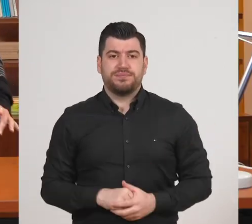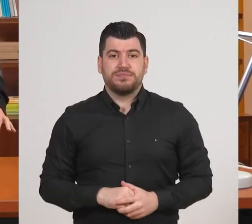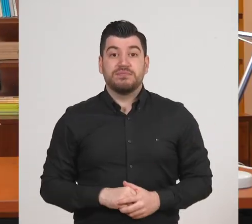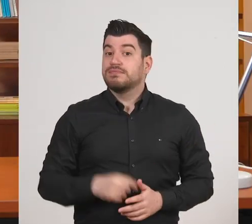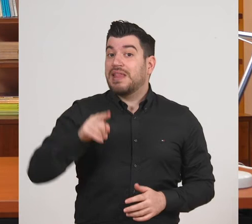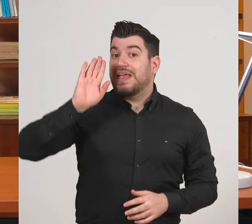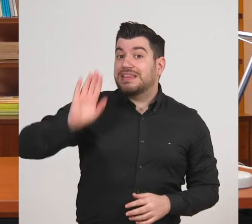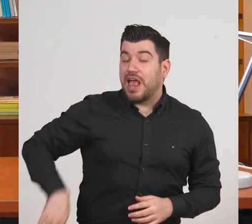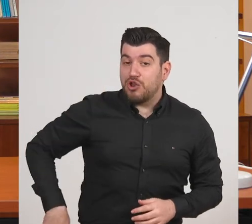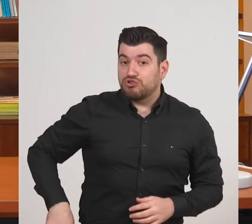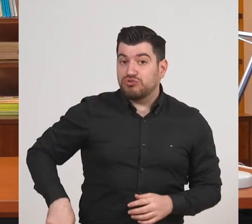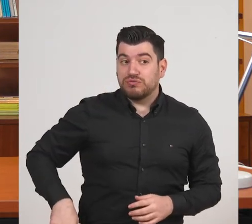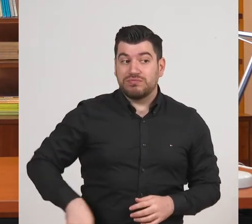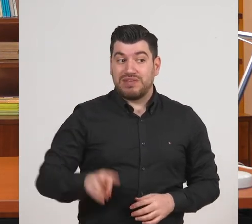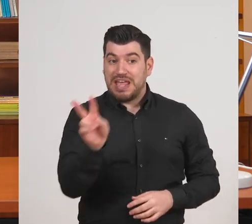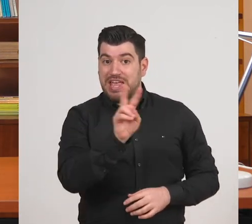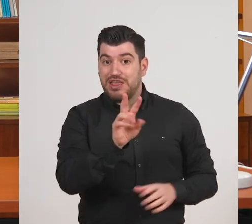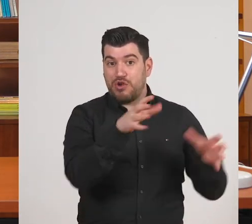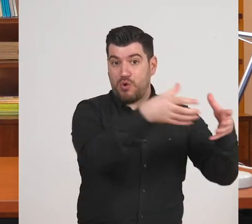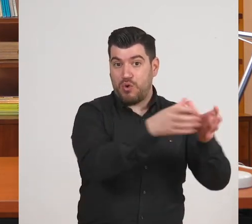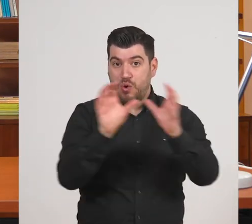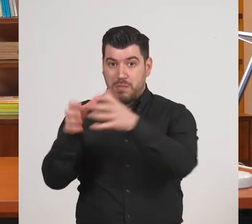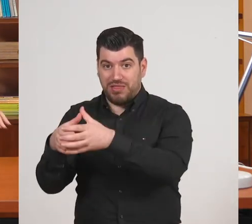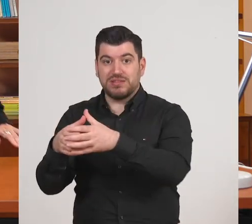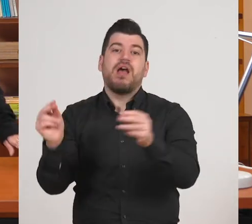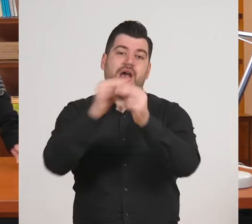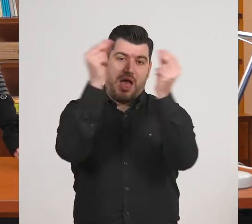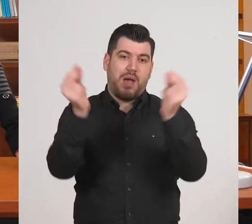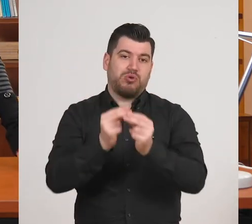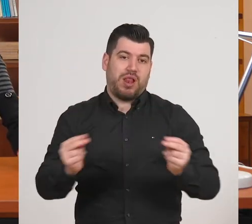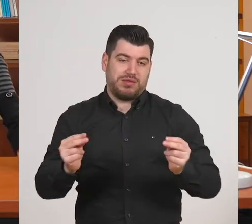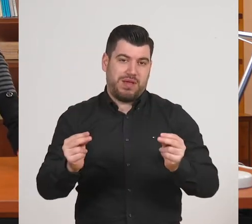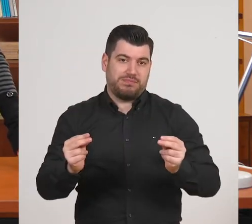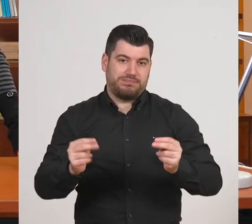και στο τέλος θα καταλήξουν και οι δύο ομάδες σε κάποια συμπεράσματα.